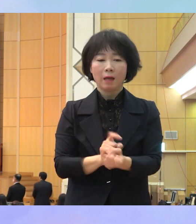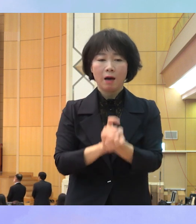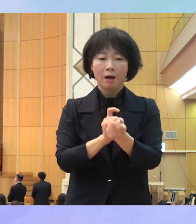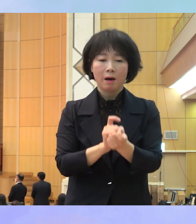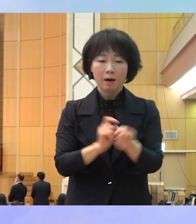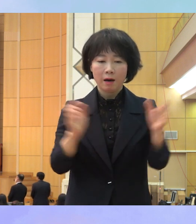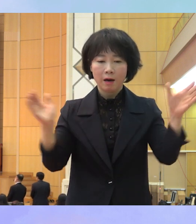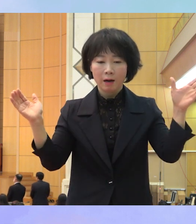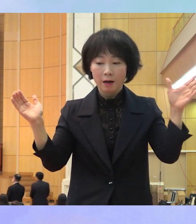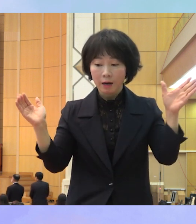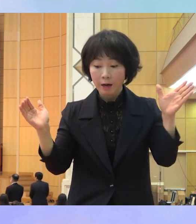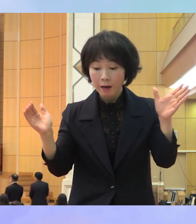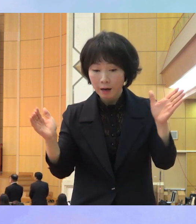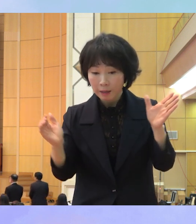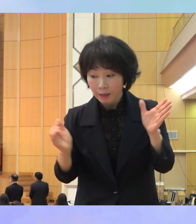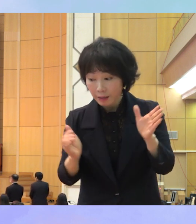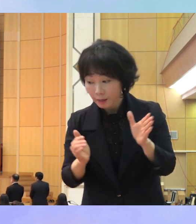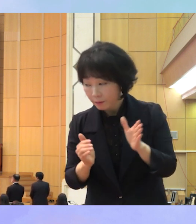죽임을